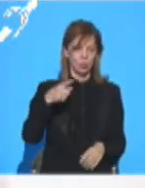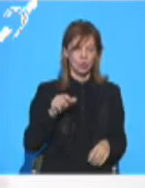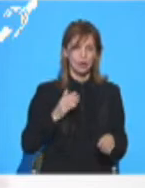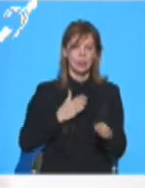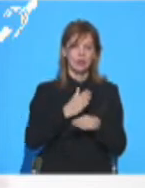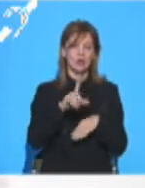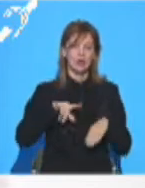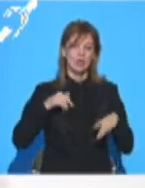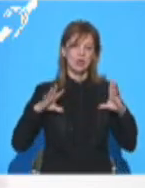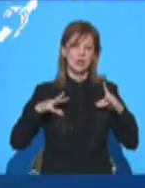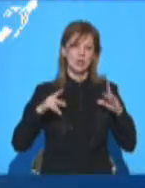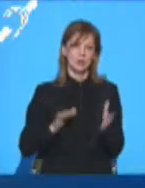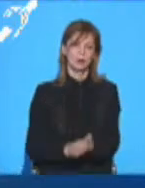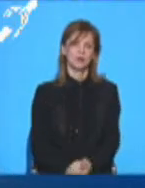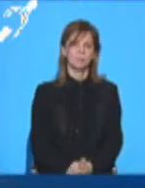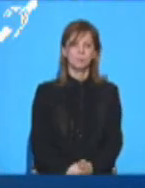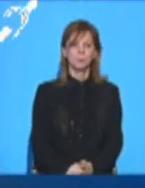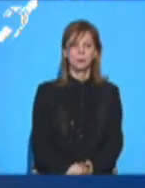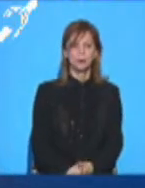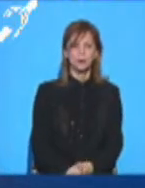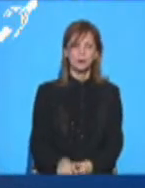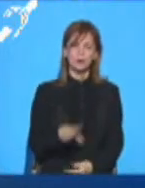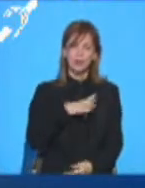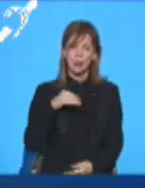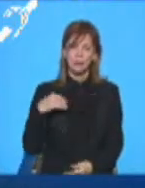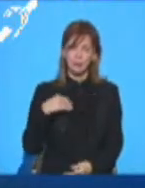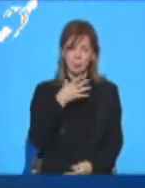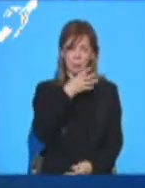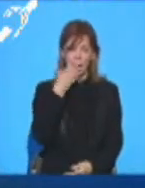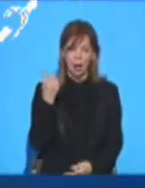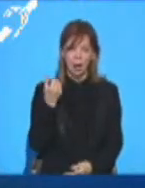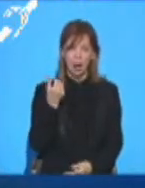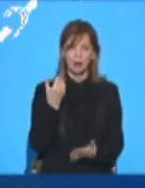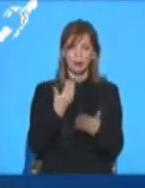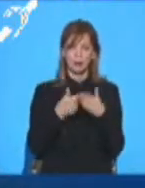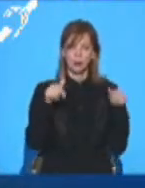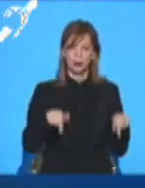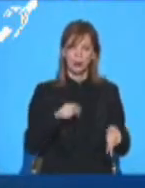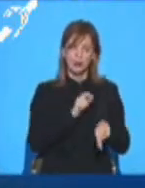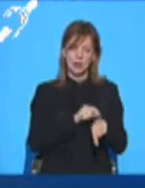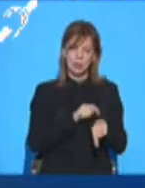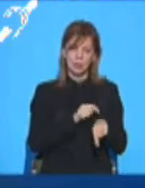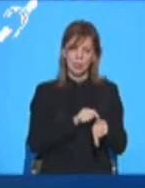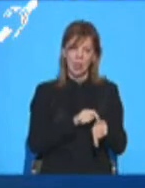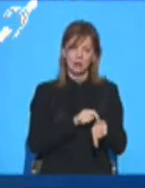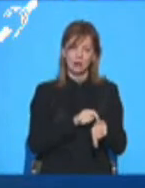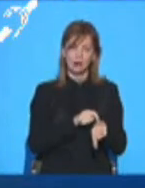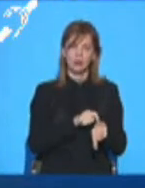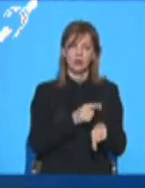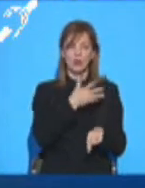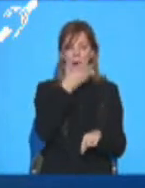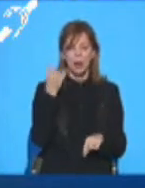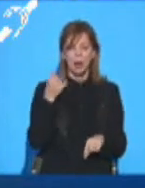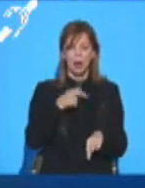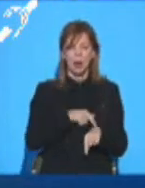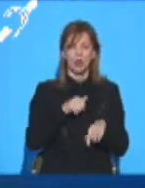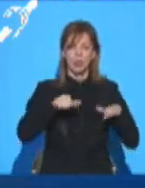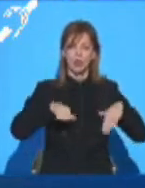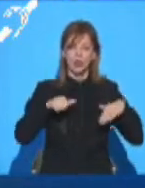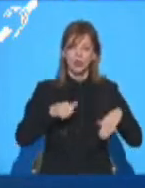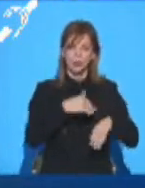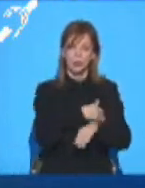intrarea este liberă. Vreme mai caldă decât normalul termic al datei din calendar astăzi în Oltenia, cel mai cald la